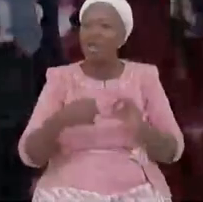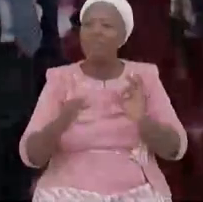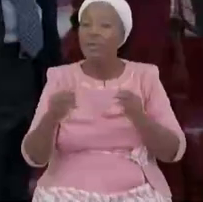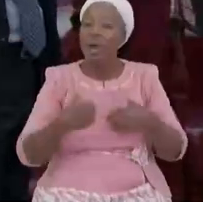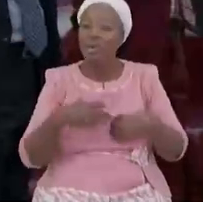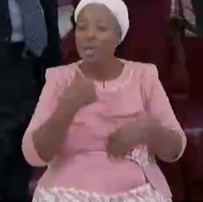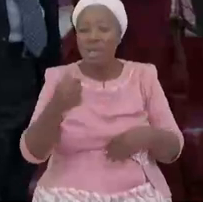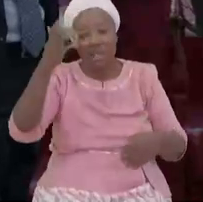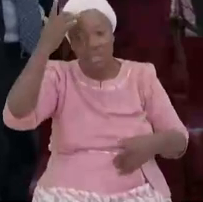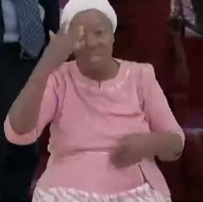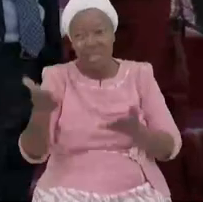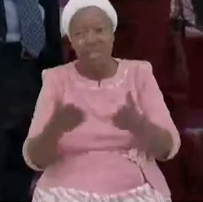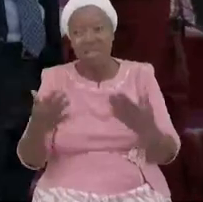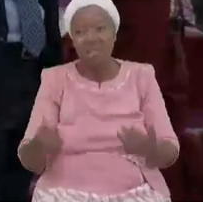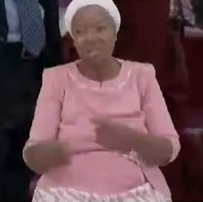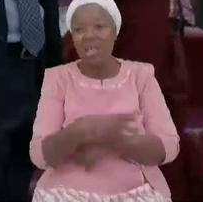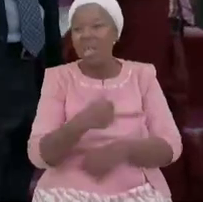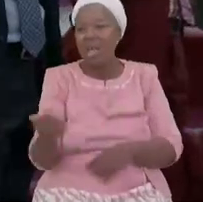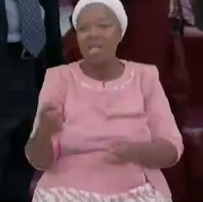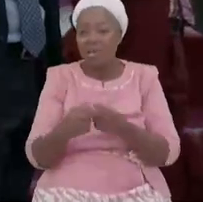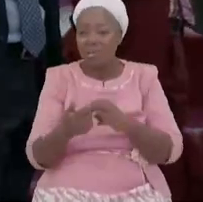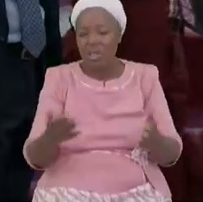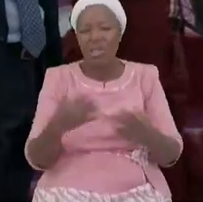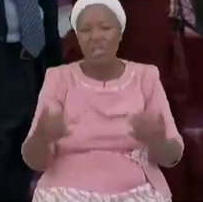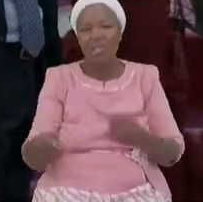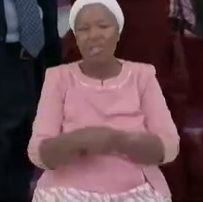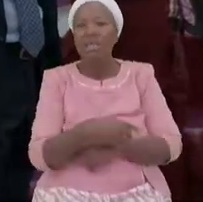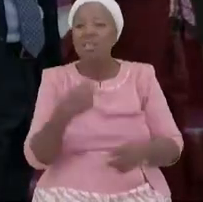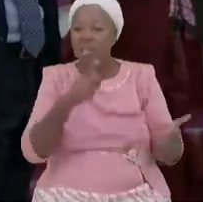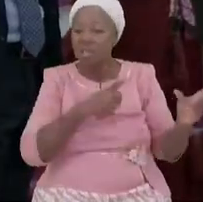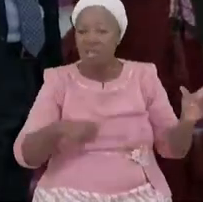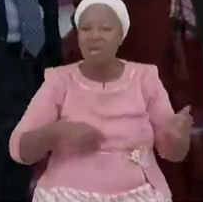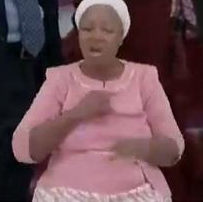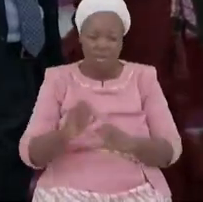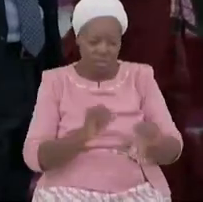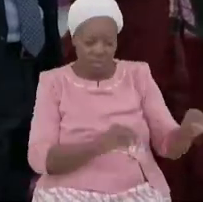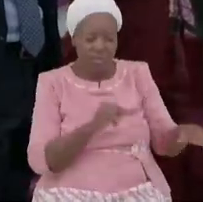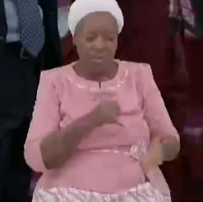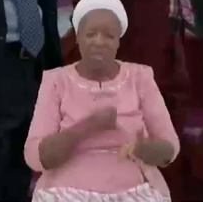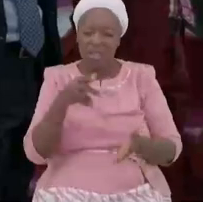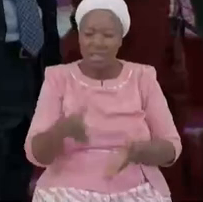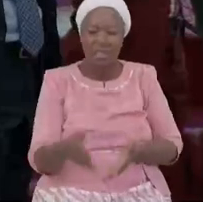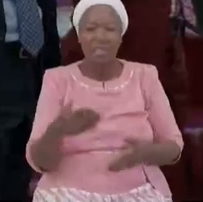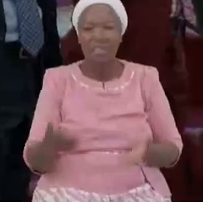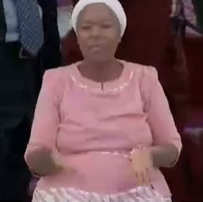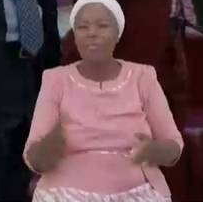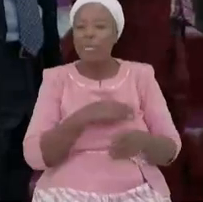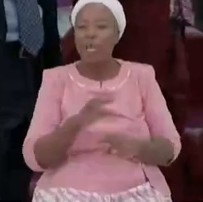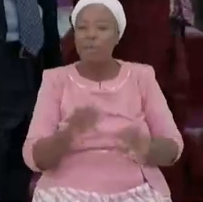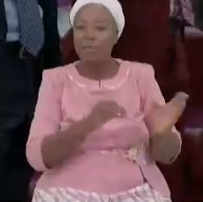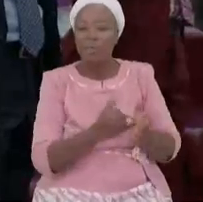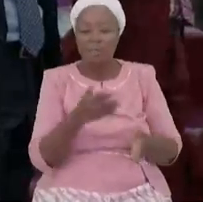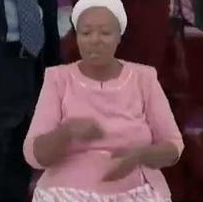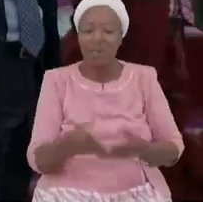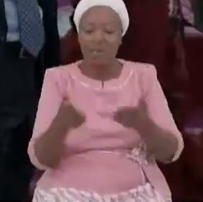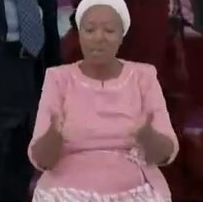aujourd'hui, si une infirmité là-bas aujourd'hui, dis au Seigneur, je la dépose ici. Je la dépose ici. Cette maladie,